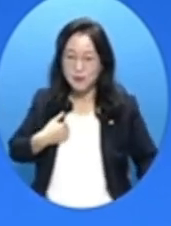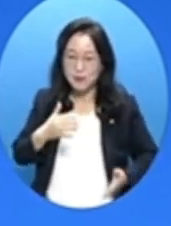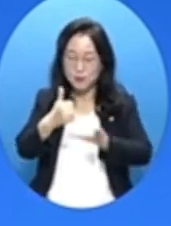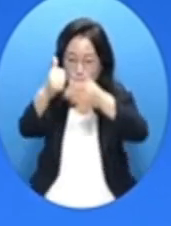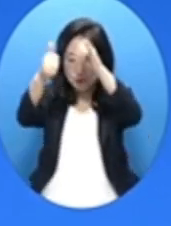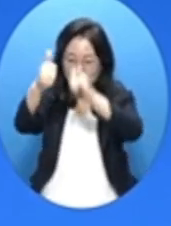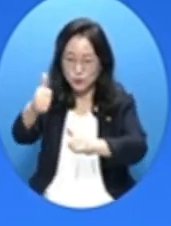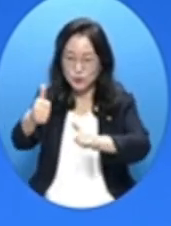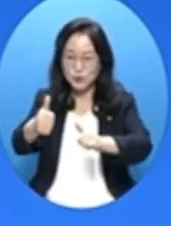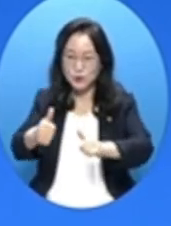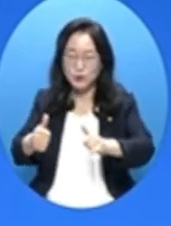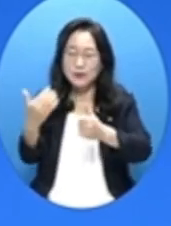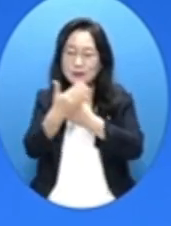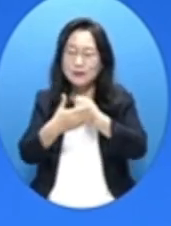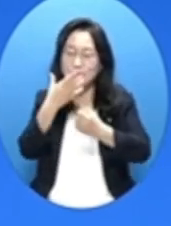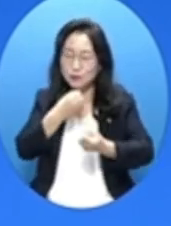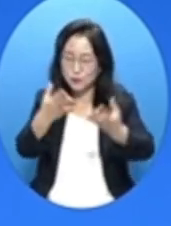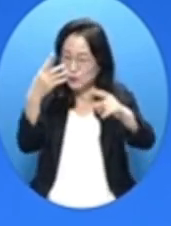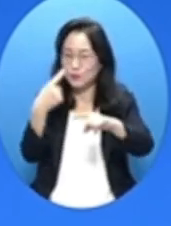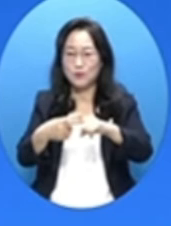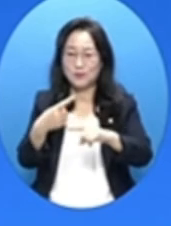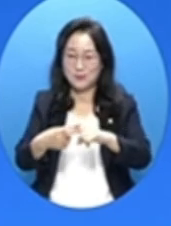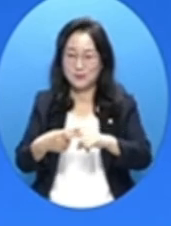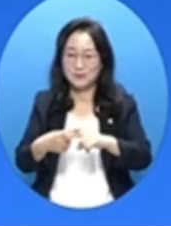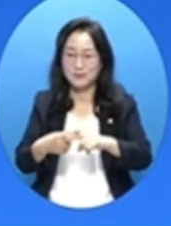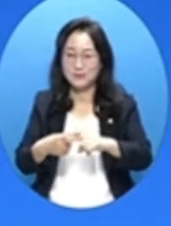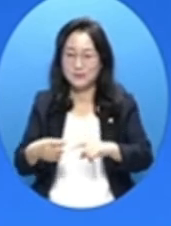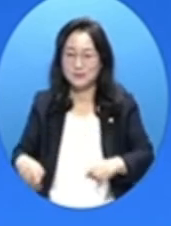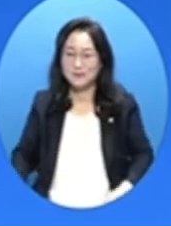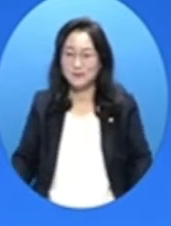주신 하나님의 은혜와 축복인 줄로 믿습니다.